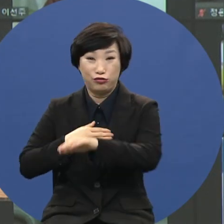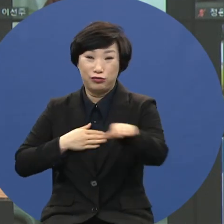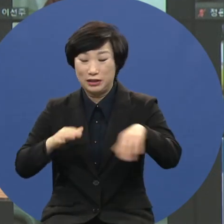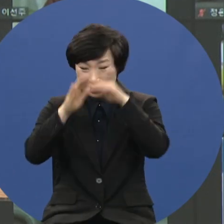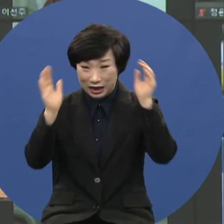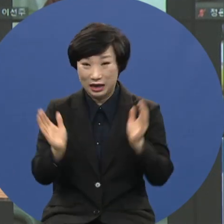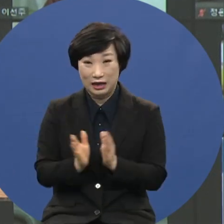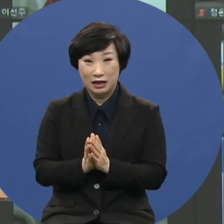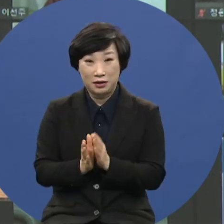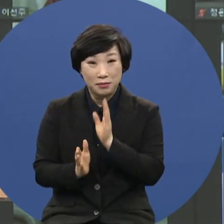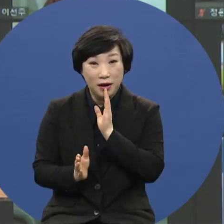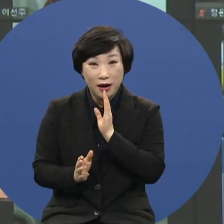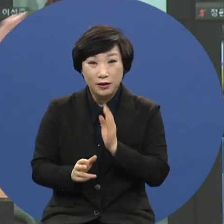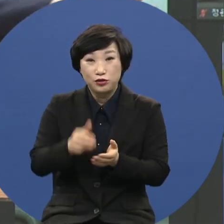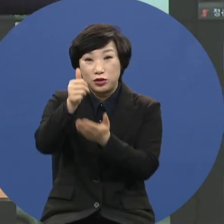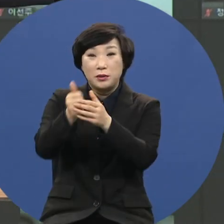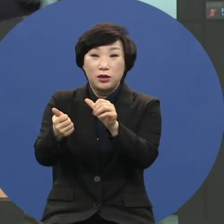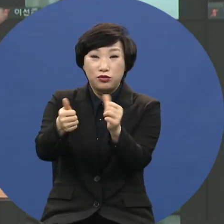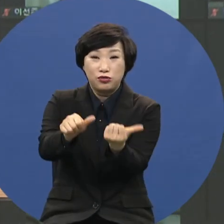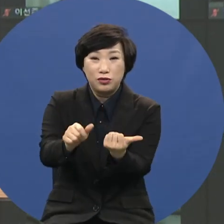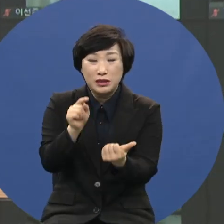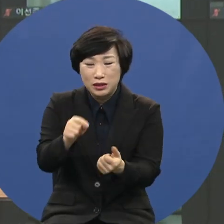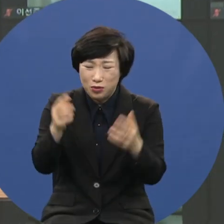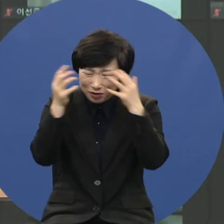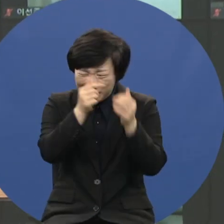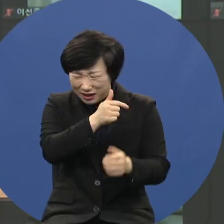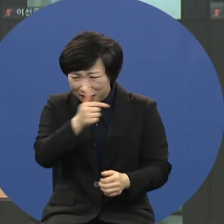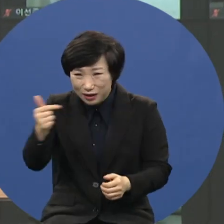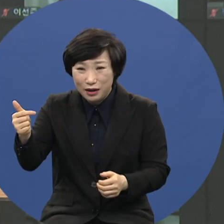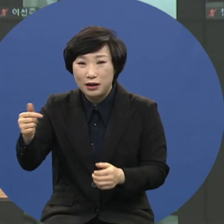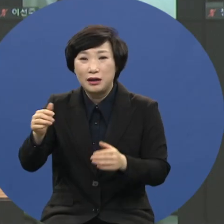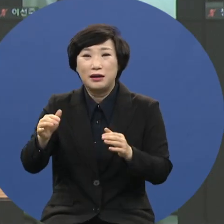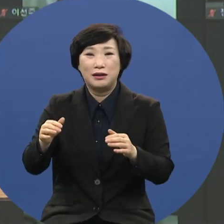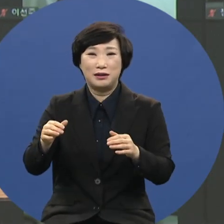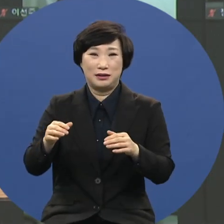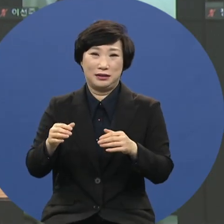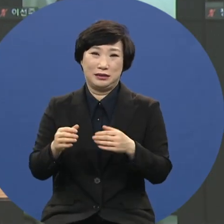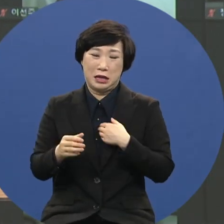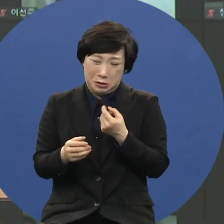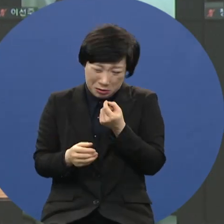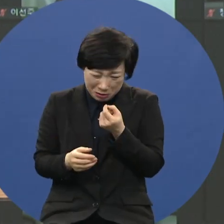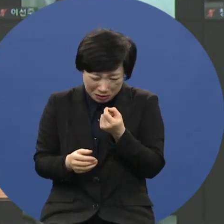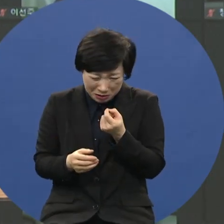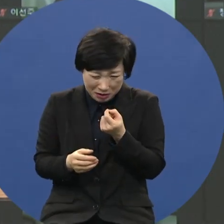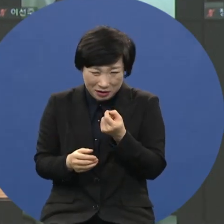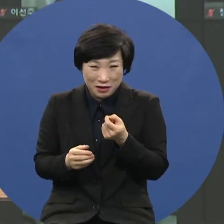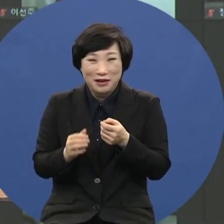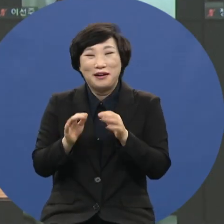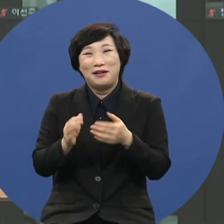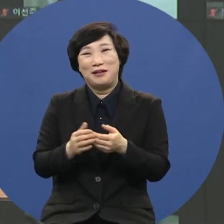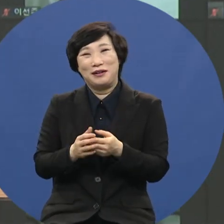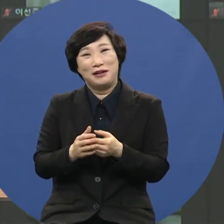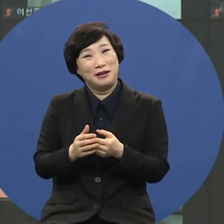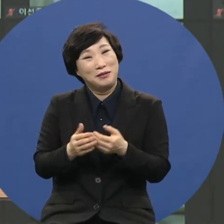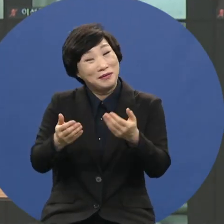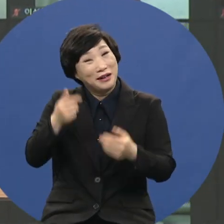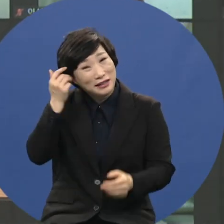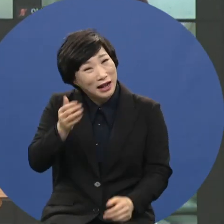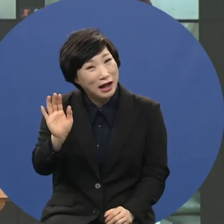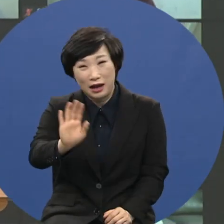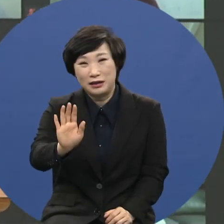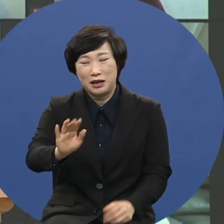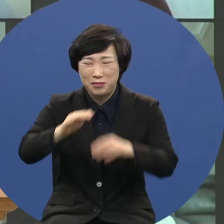인류라니까 주님이 죽으신 큰 고난 속에서 나는 요만큼 받은 요만큼 다 쪼개면 요만큼 되나 이게